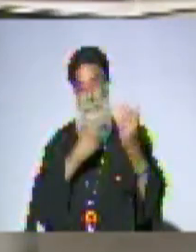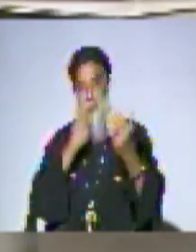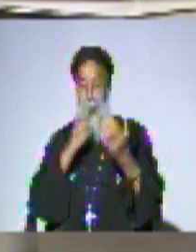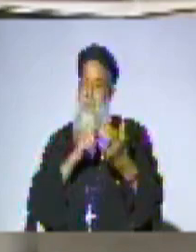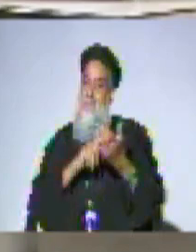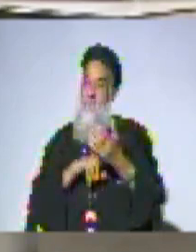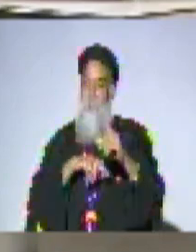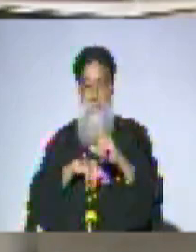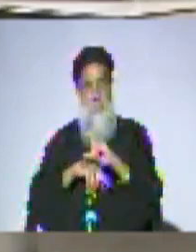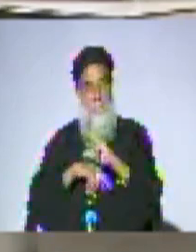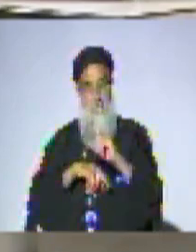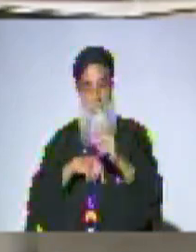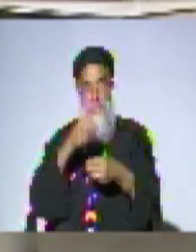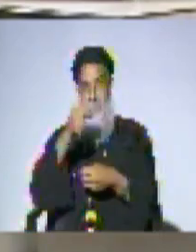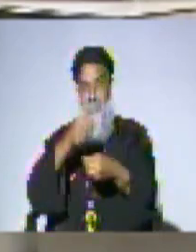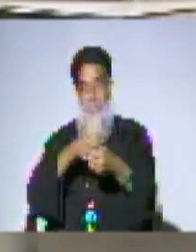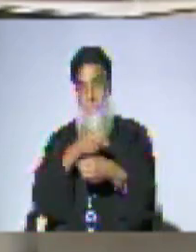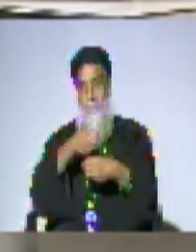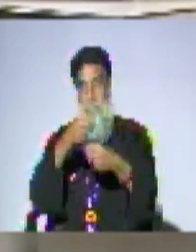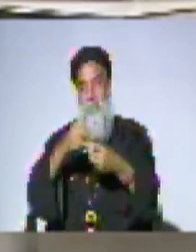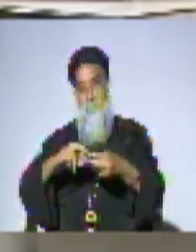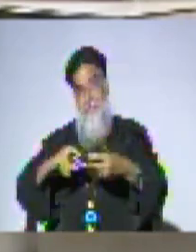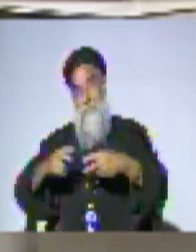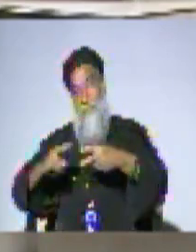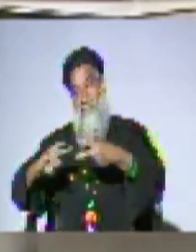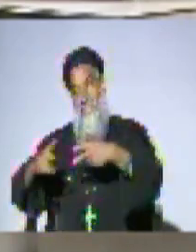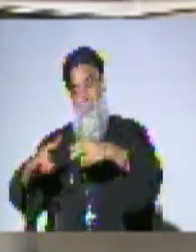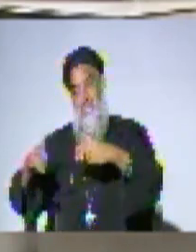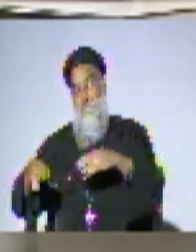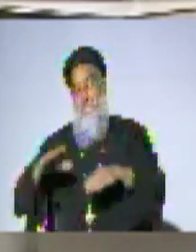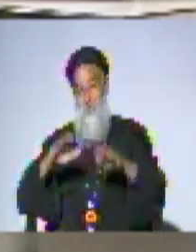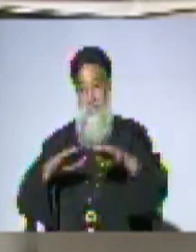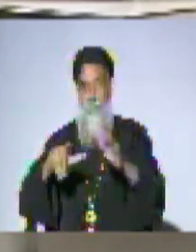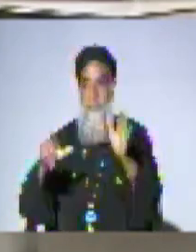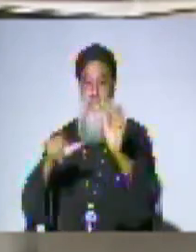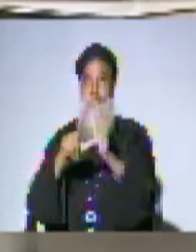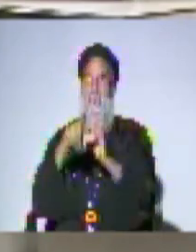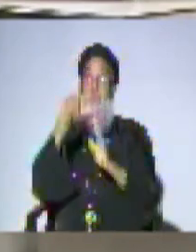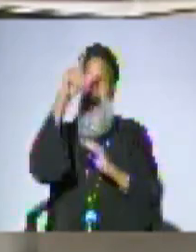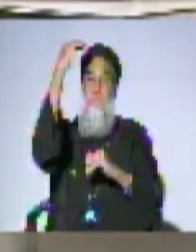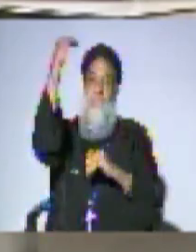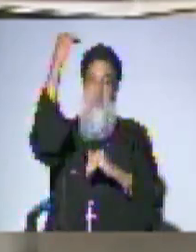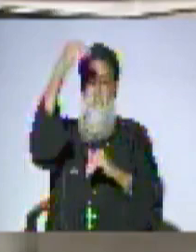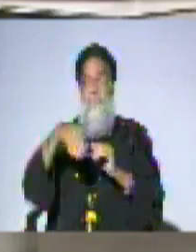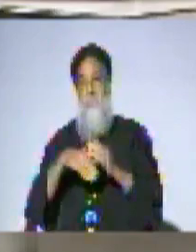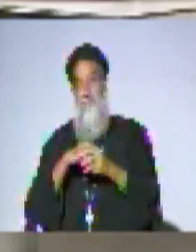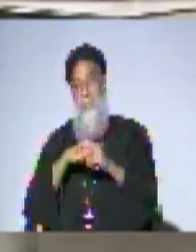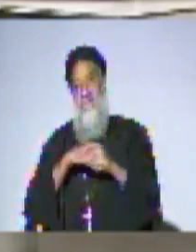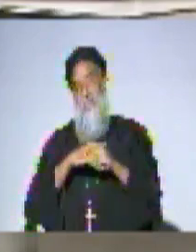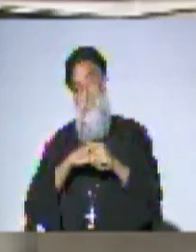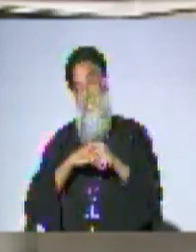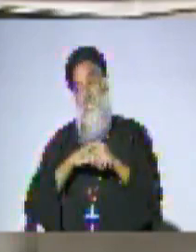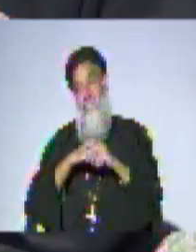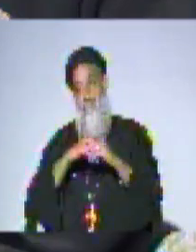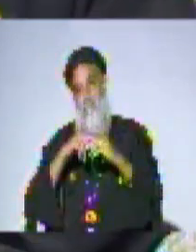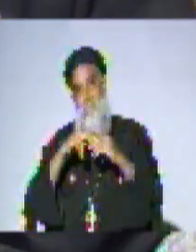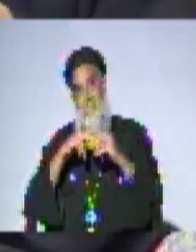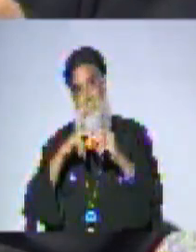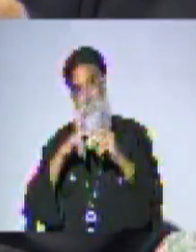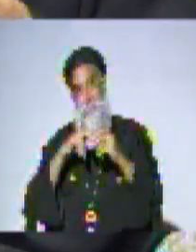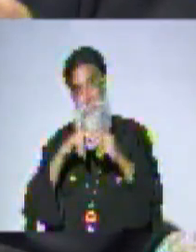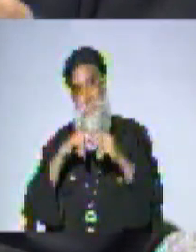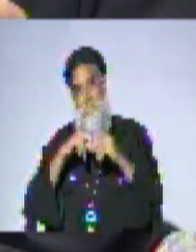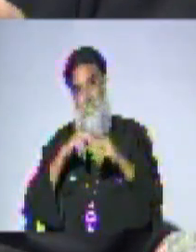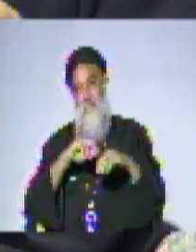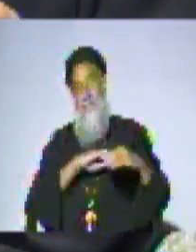صحيح ويتقدم، ده بقى يعني له حساب خاص يعني. مش حساب. إيمانه مش صحيح